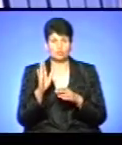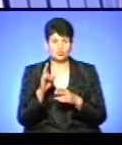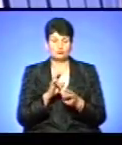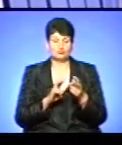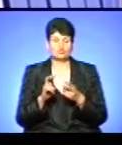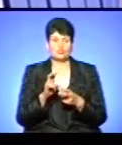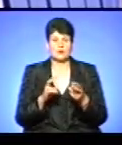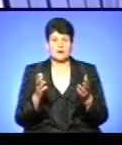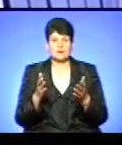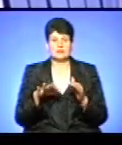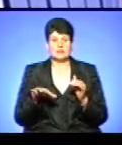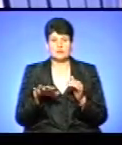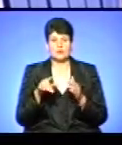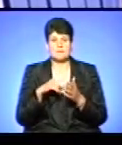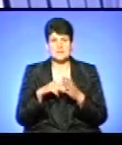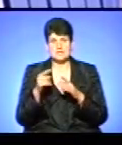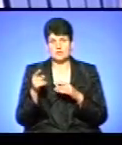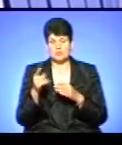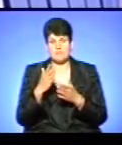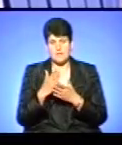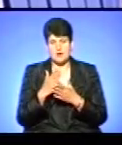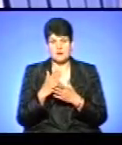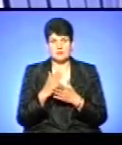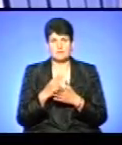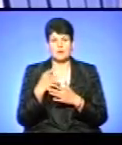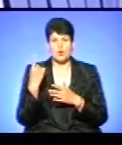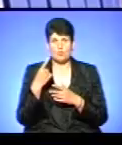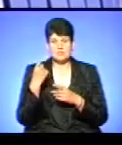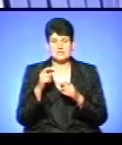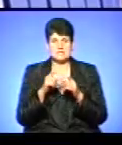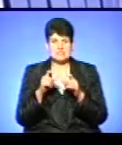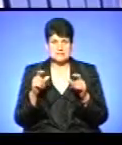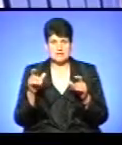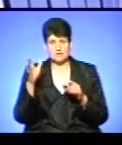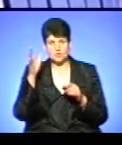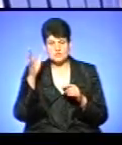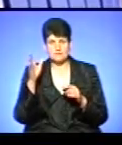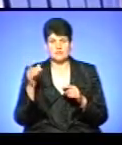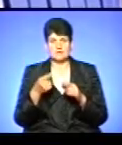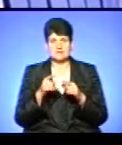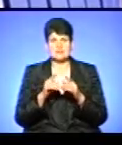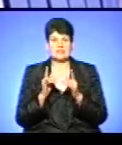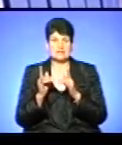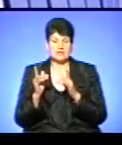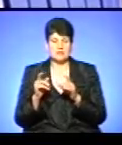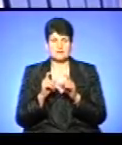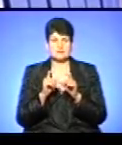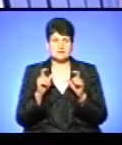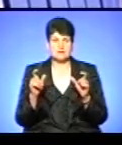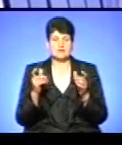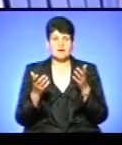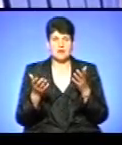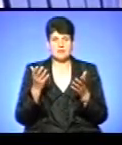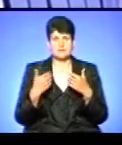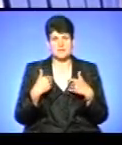шукати, адже на території міста Тернополя ми маємо і обласні заклади освіти, хоча це інтернатні навчальні заклади, але